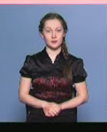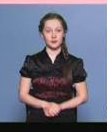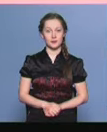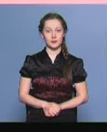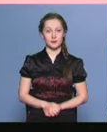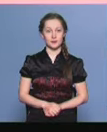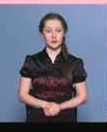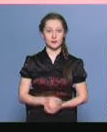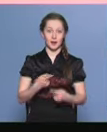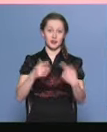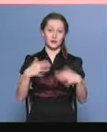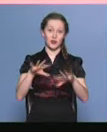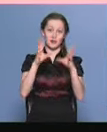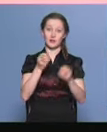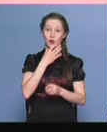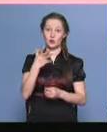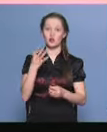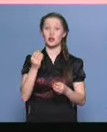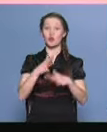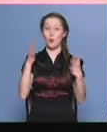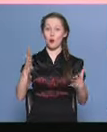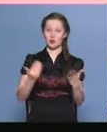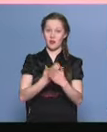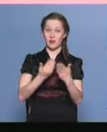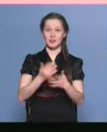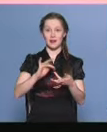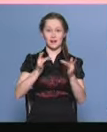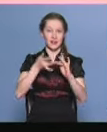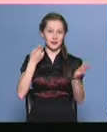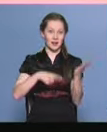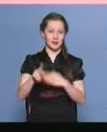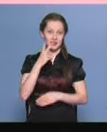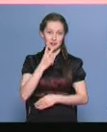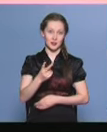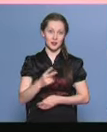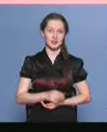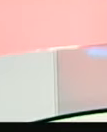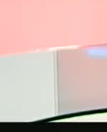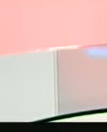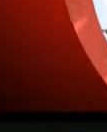На этом все. Еще больше новостей на нашем сайте mayudna.ru. Удачи вам и до встречи.